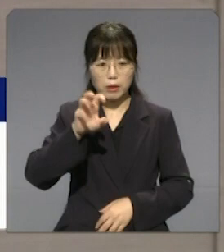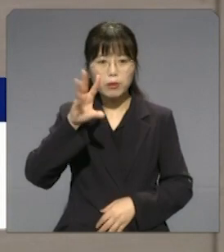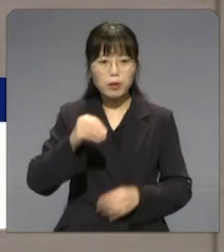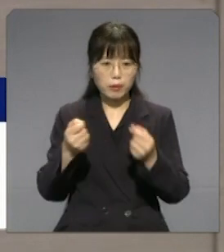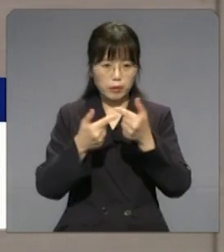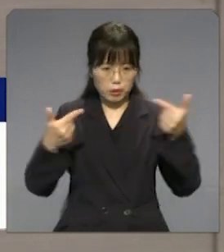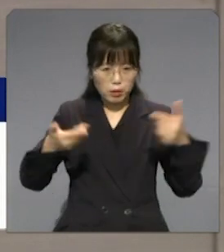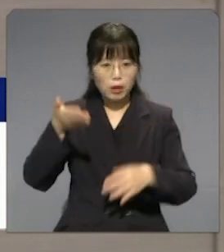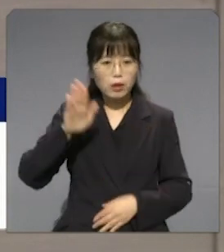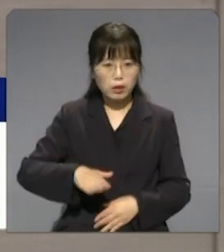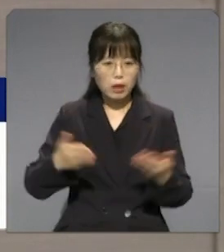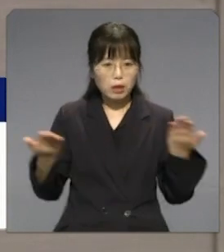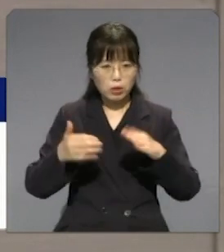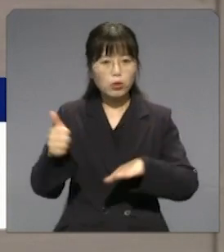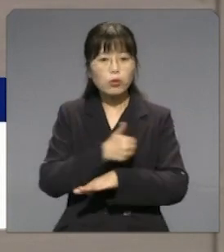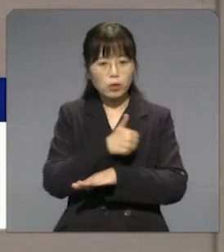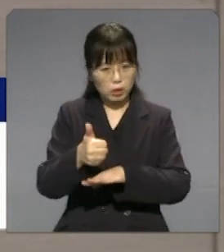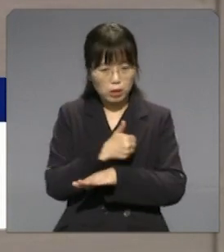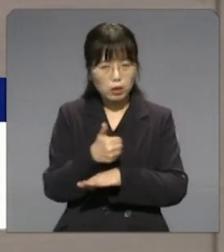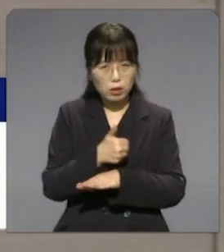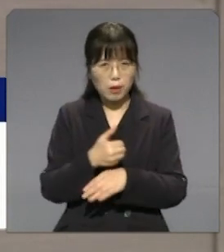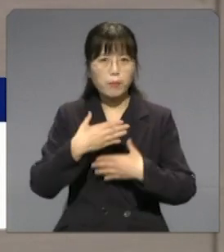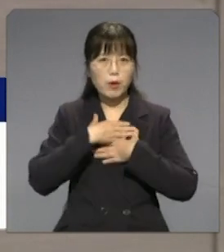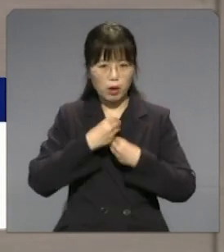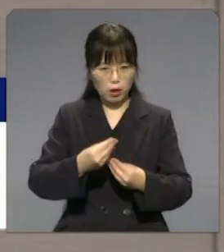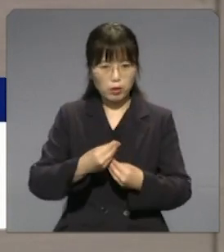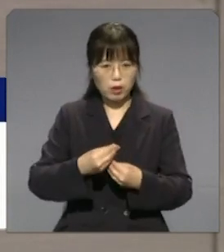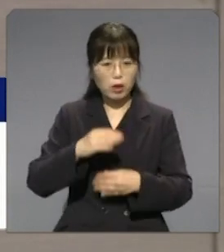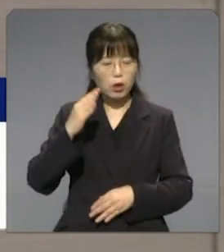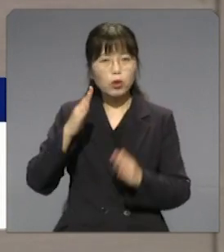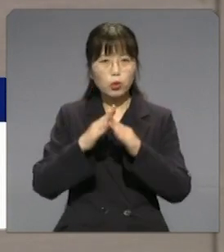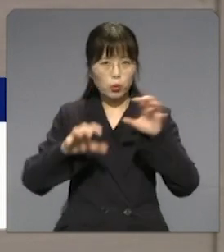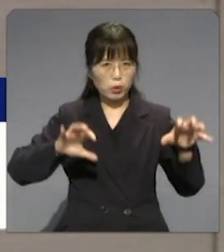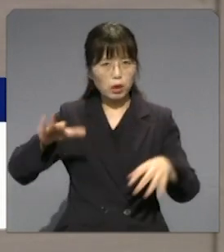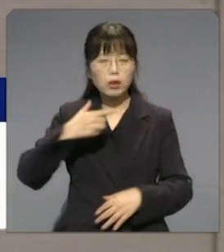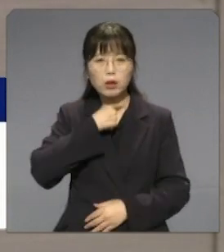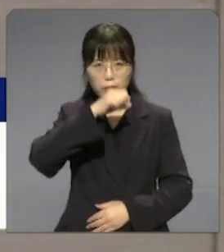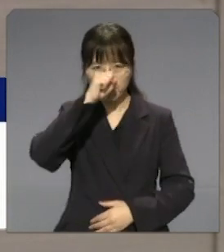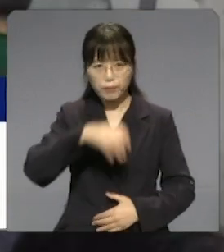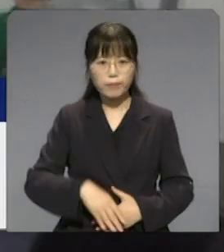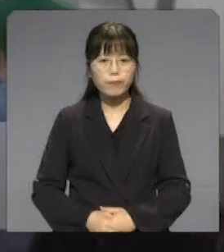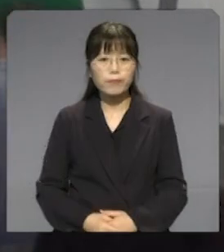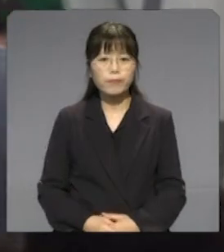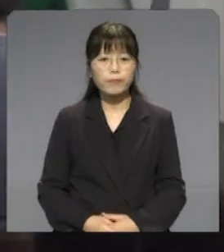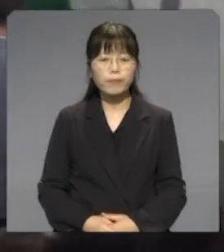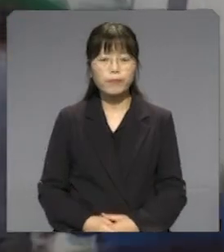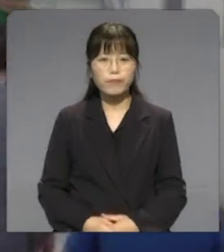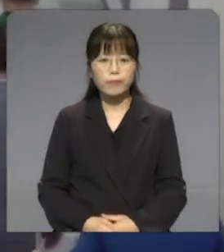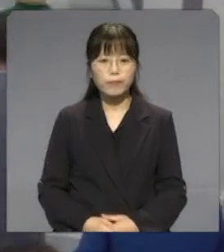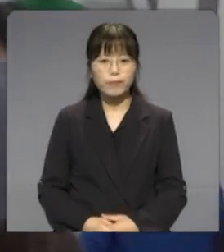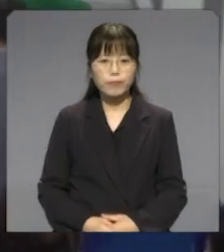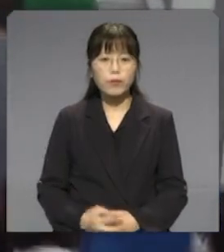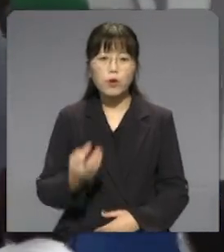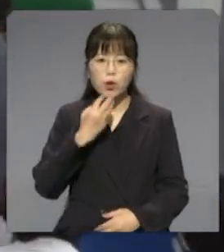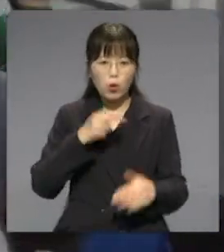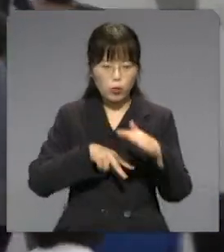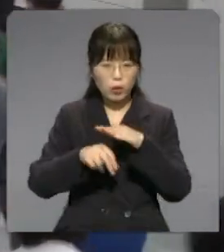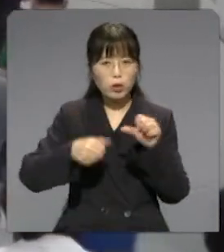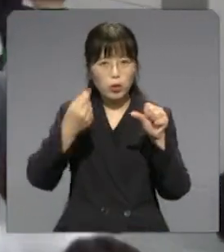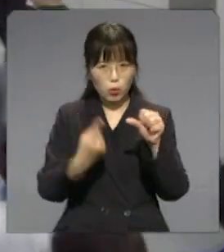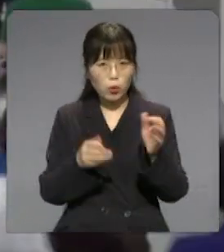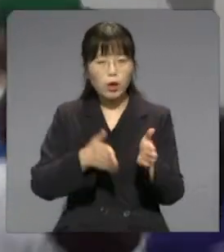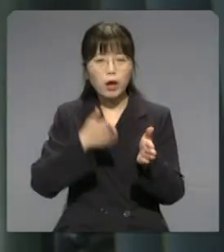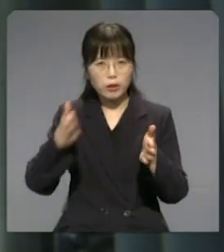30만으로 늘어나는데 출퇴근하기 편한 동네가 되면 좋겠습니다. 서울 지하철